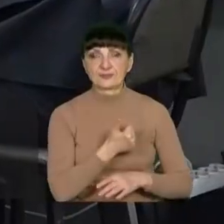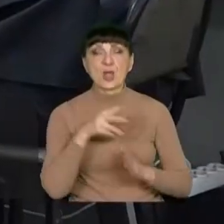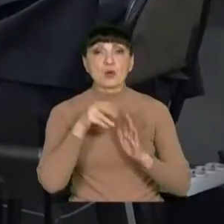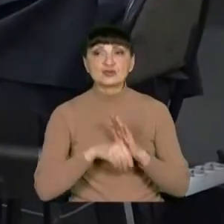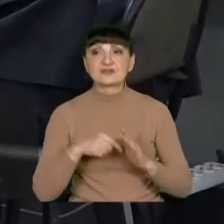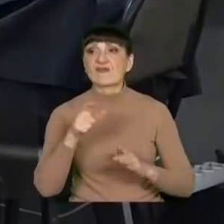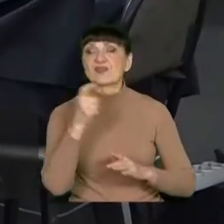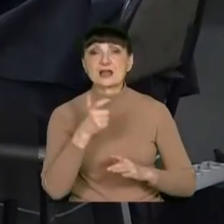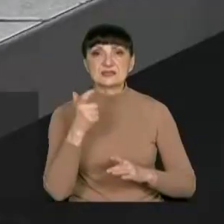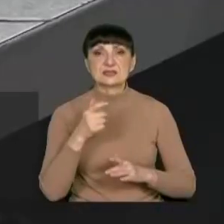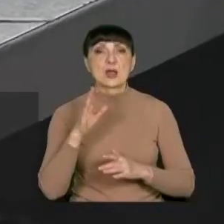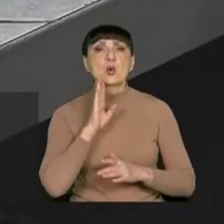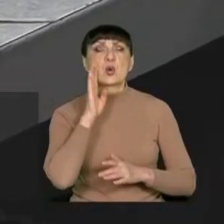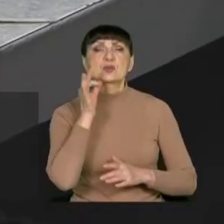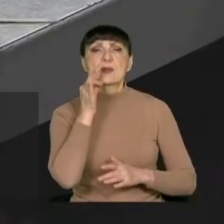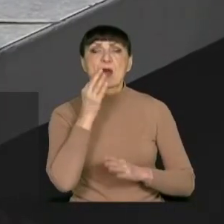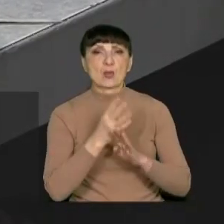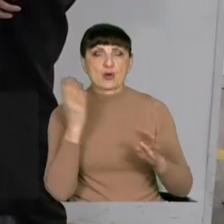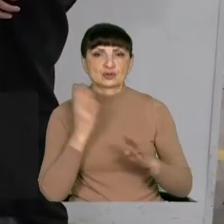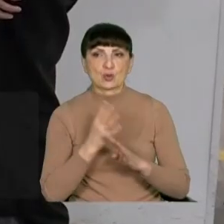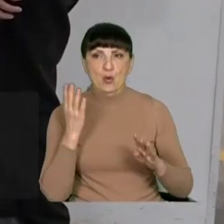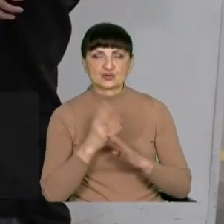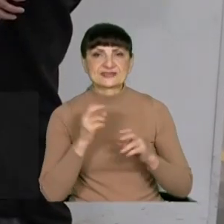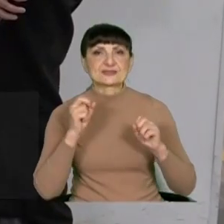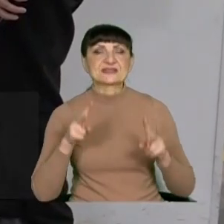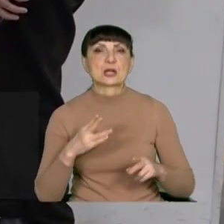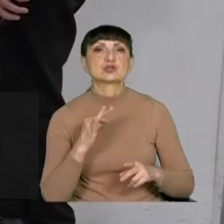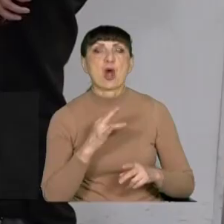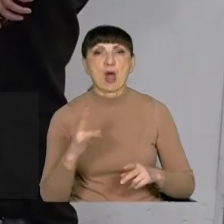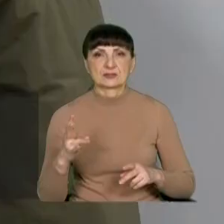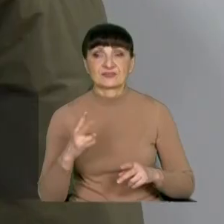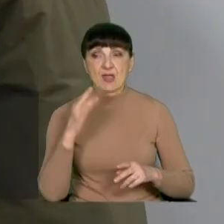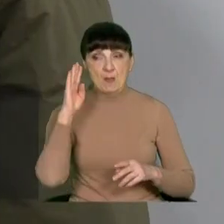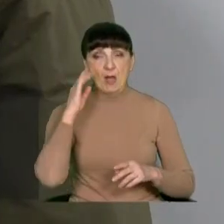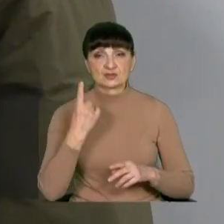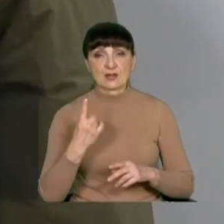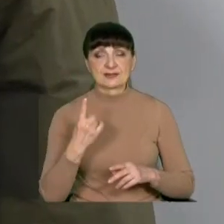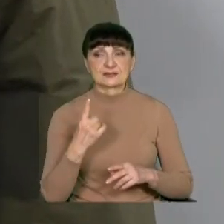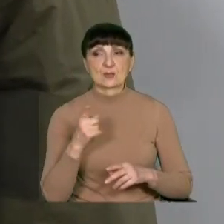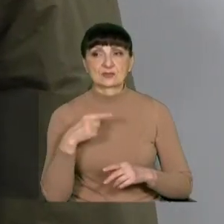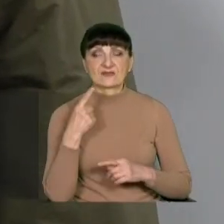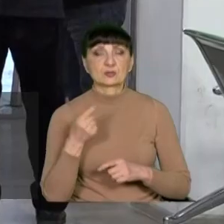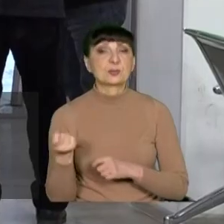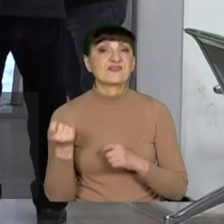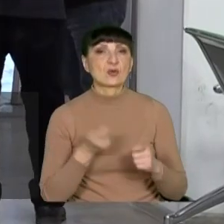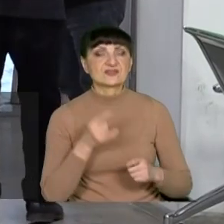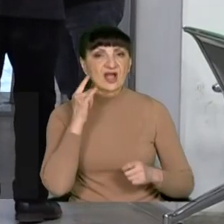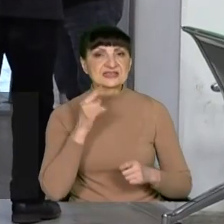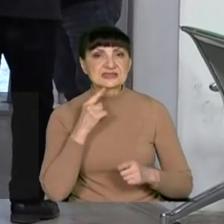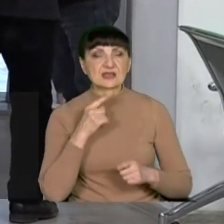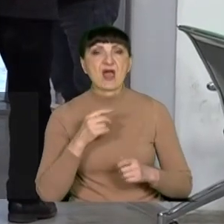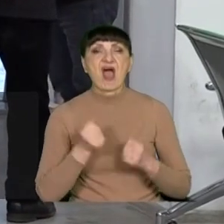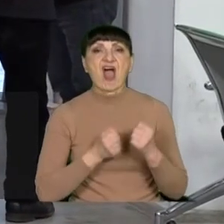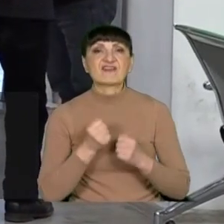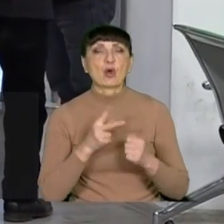это, владельцы авто с раннего утра занимают очереди в спеццон. Один из них – алматинец Дулат Мирзахан. Он привез в страну автоконструктор